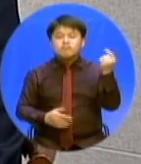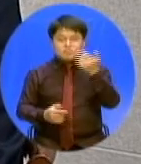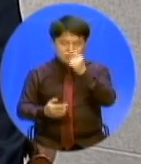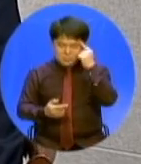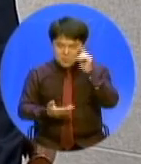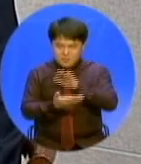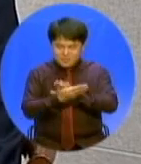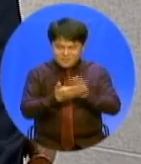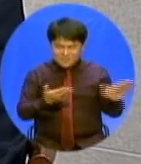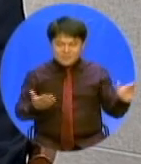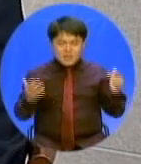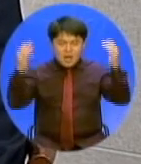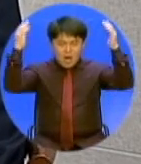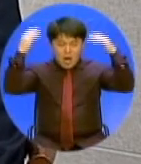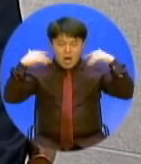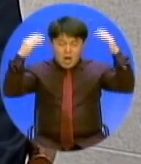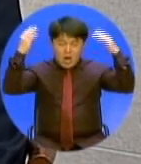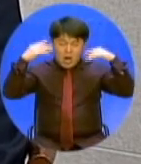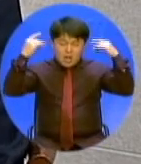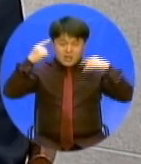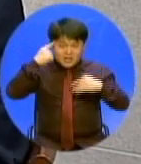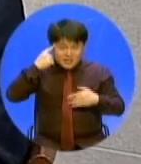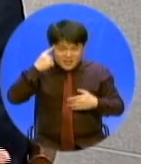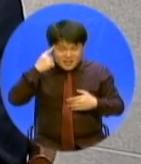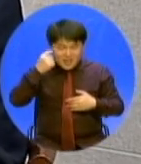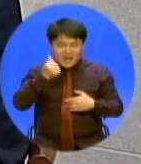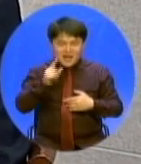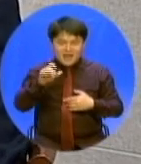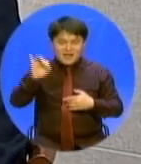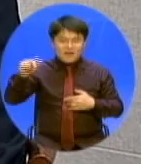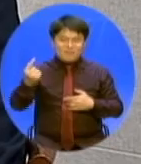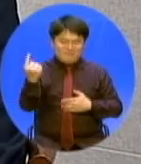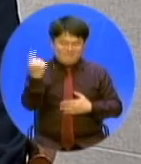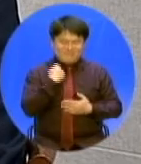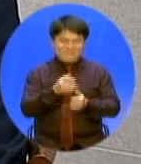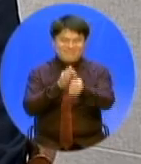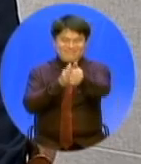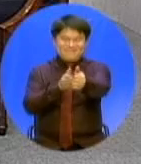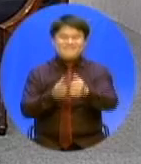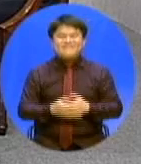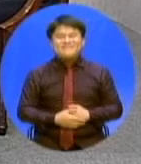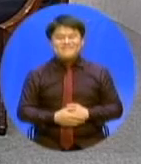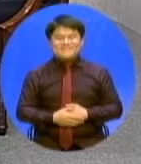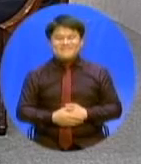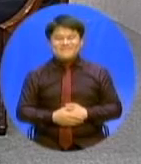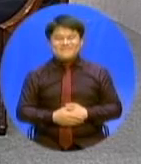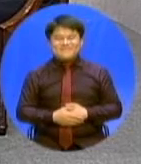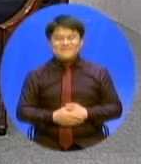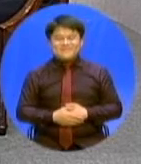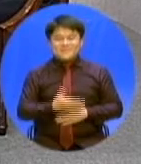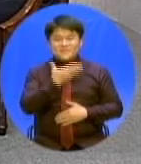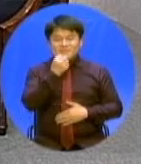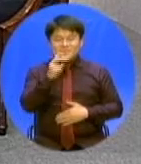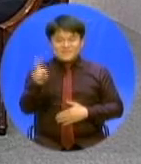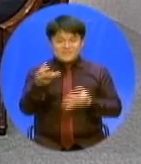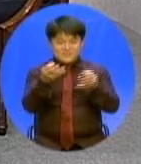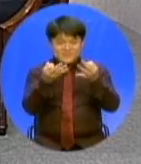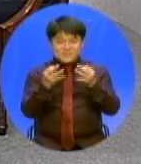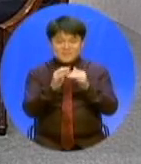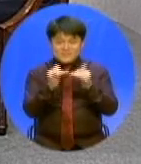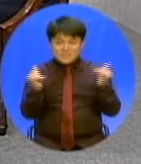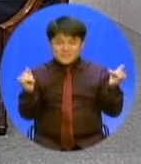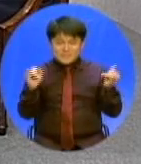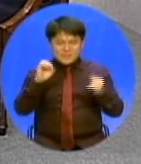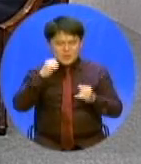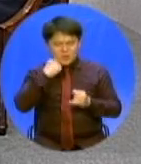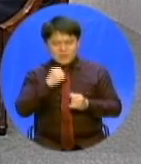여름 정말 덥다고 생각하시면은 하이원으로 오세요. 네. 저희 복지TV 시청자분들도 어려움을 겪고